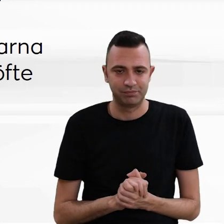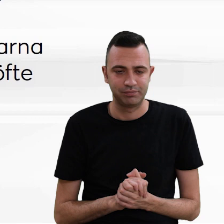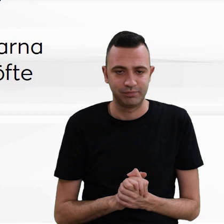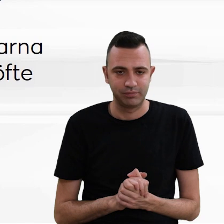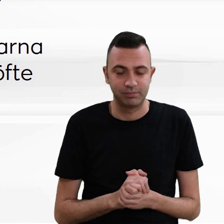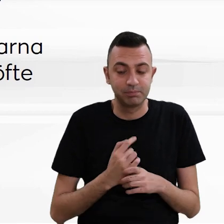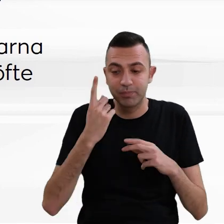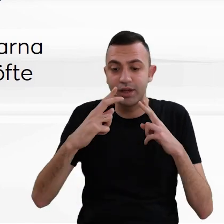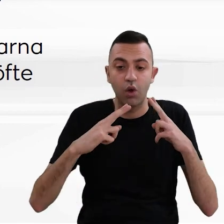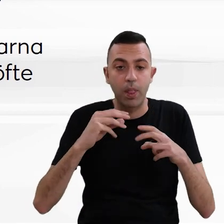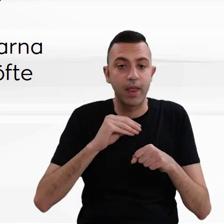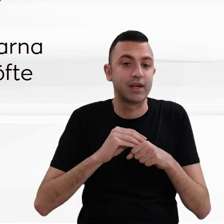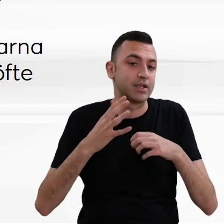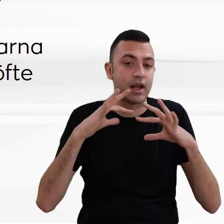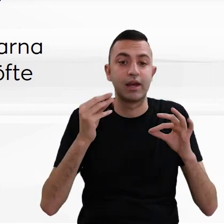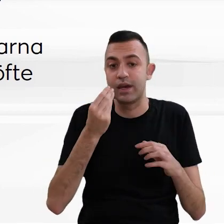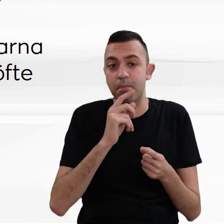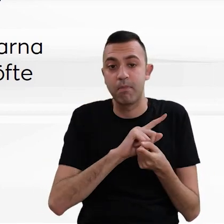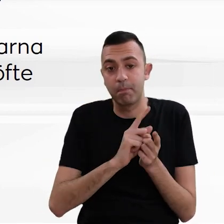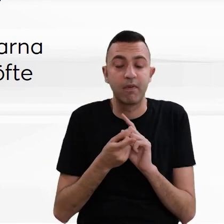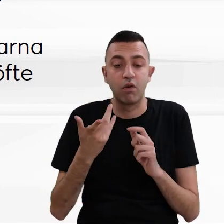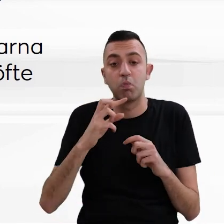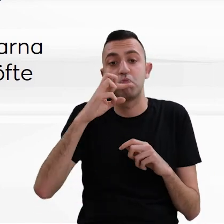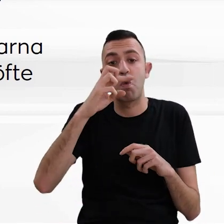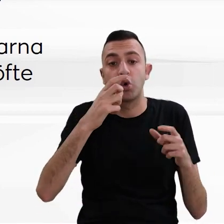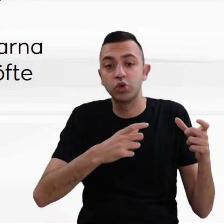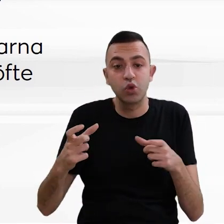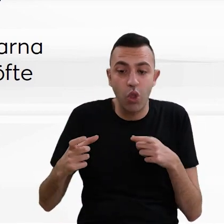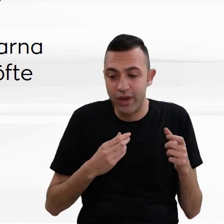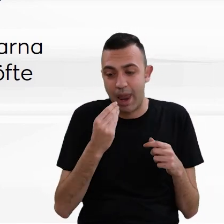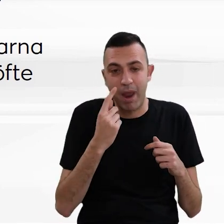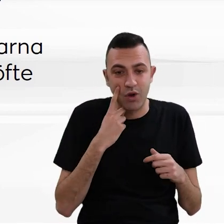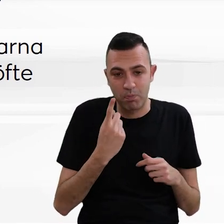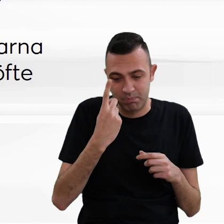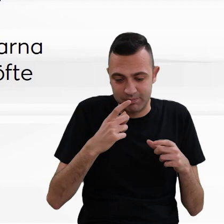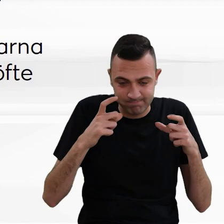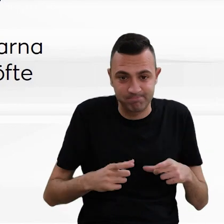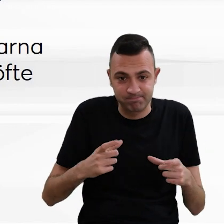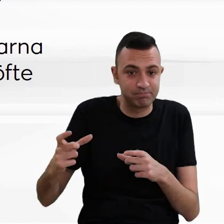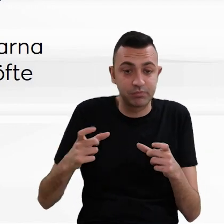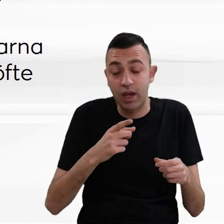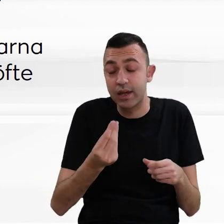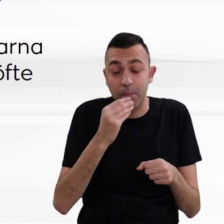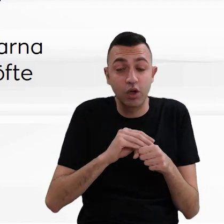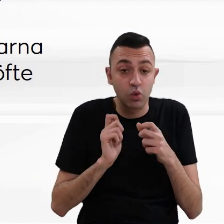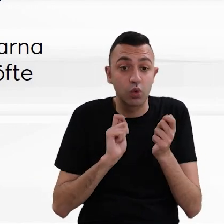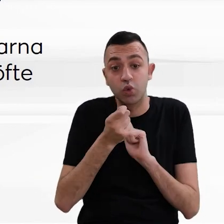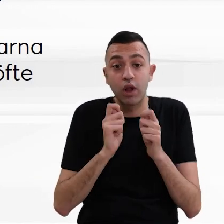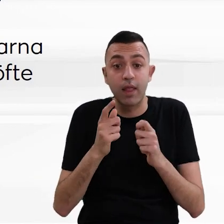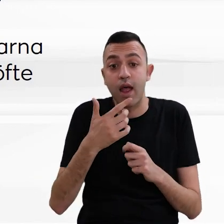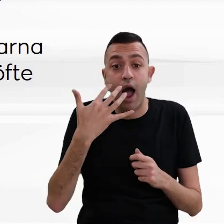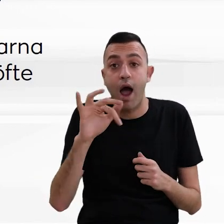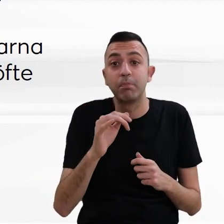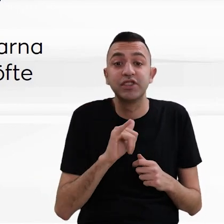bir lokantada hazırlanan yemek çeşitleri ve porsiyon sayıları sütun grafiği ile bu yemekleri için kullanılan